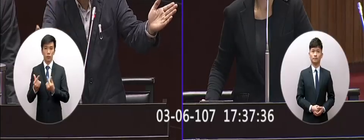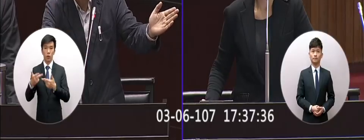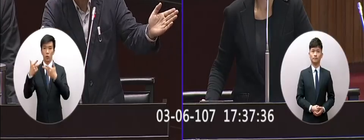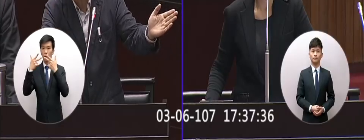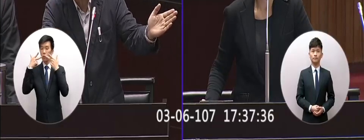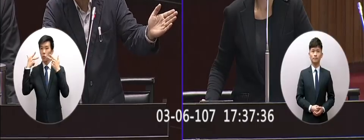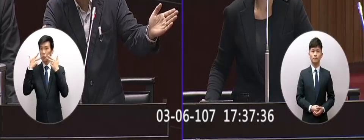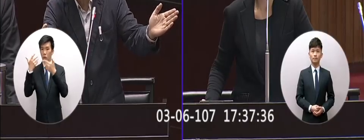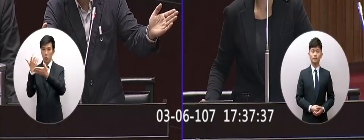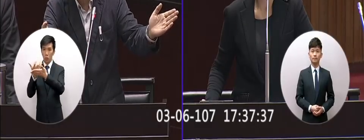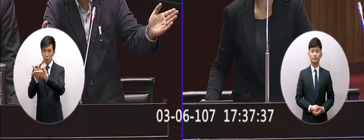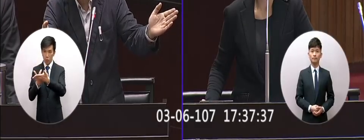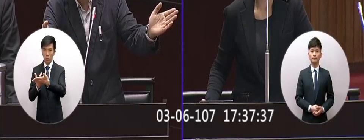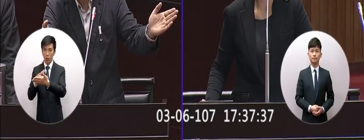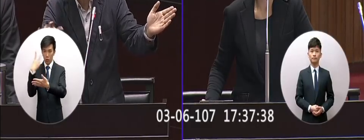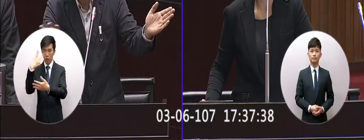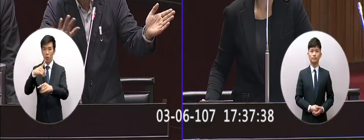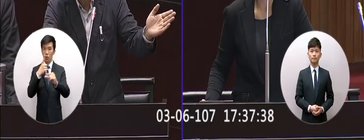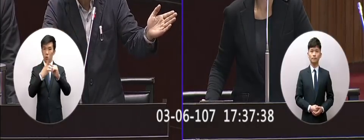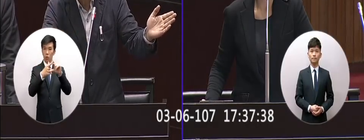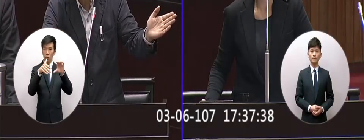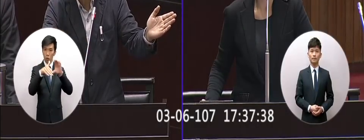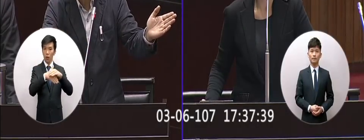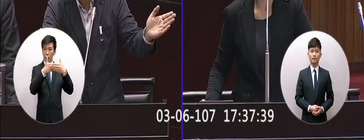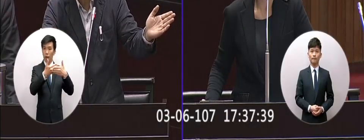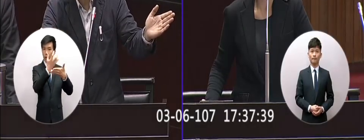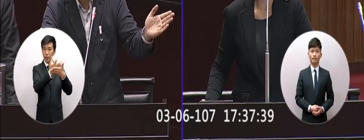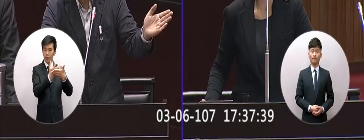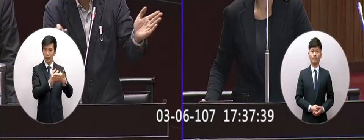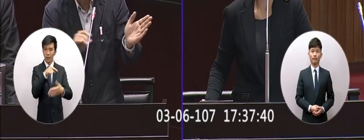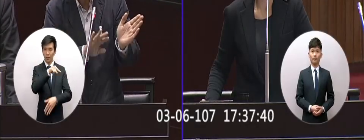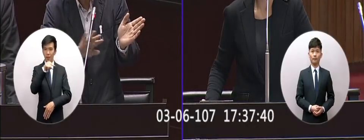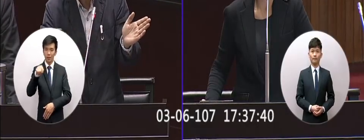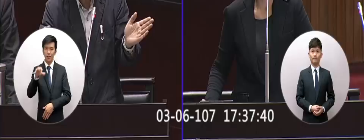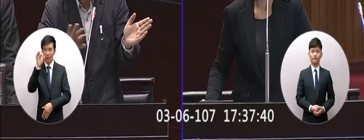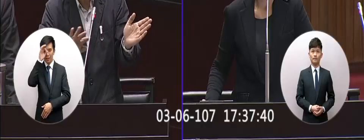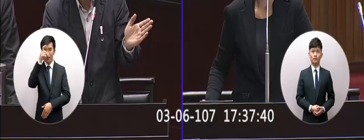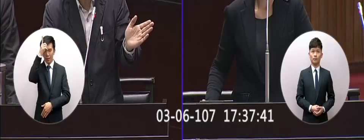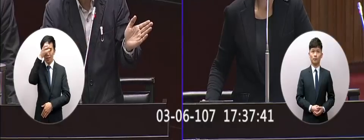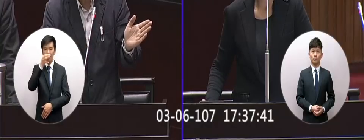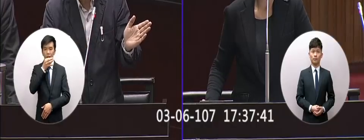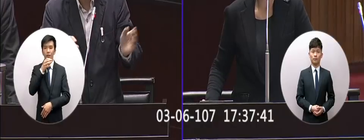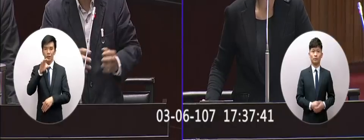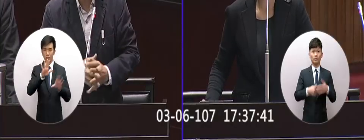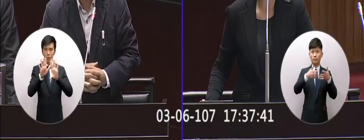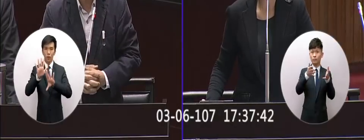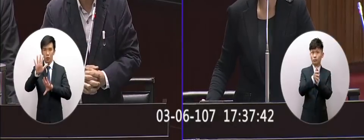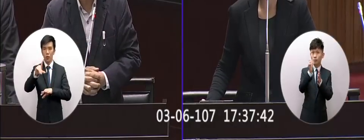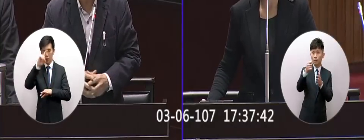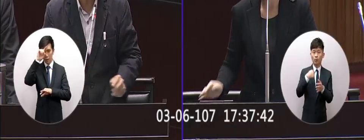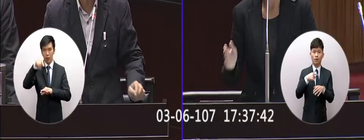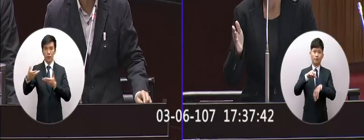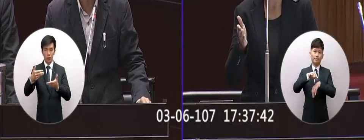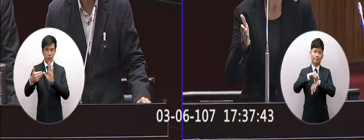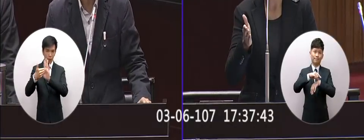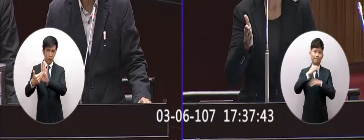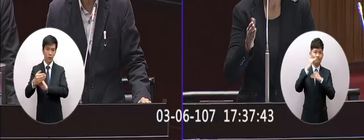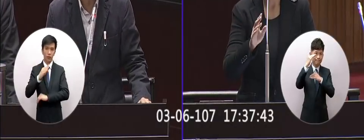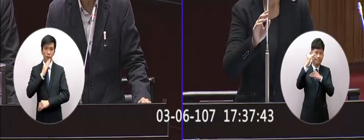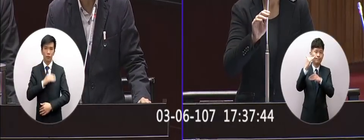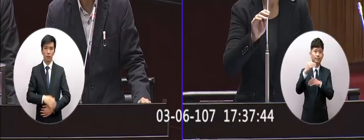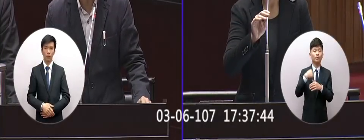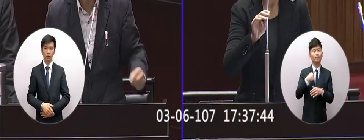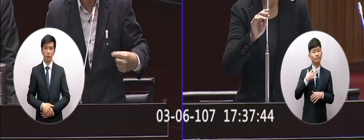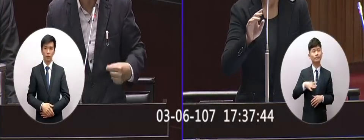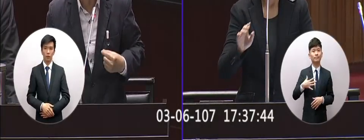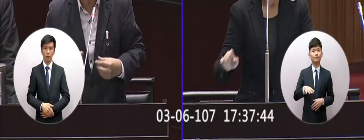及汉字的那种有很多很荒谬的现象，这些都应该避免的。 部长，我时间有限，我了解。